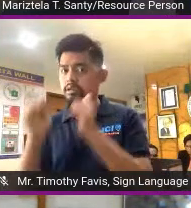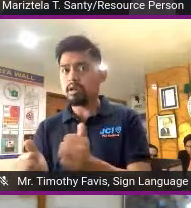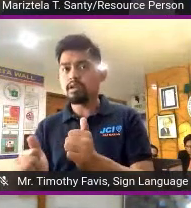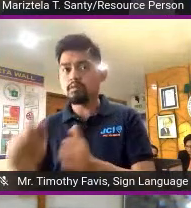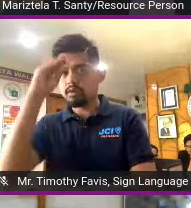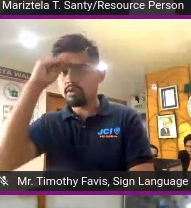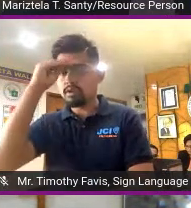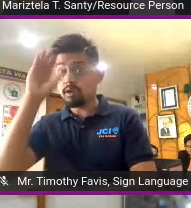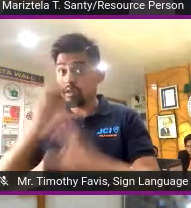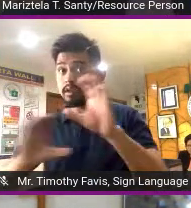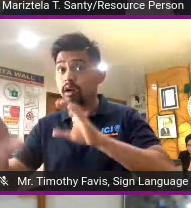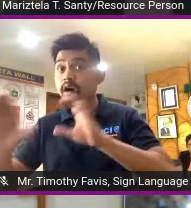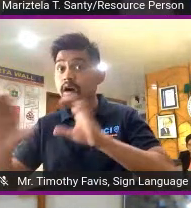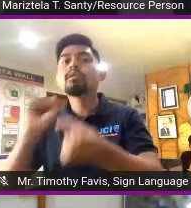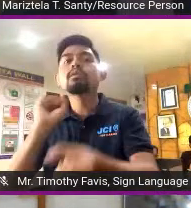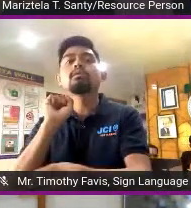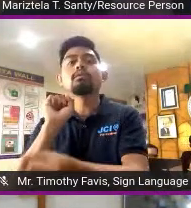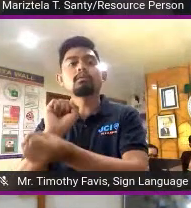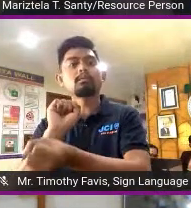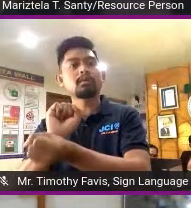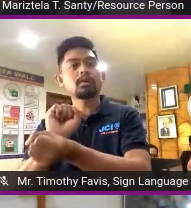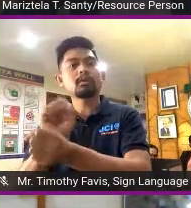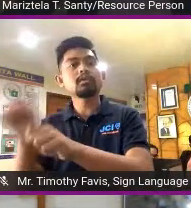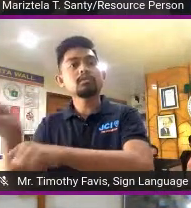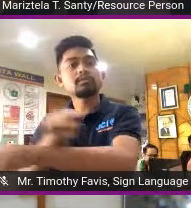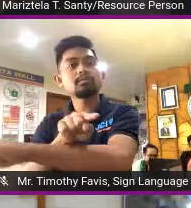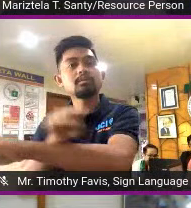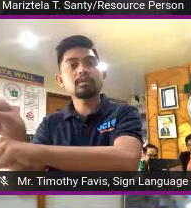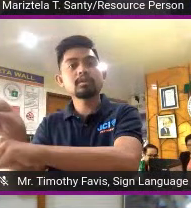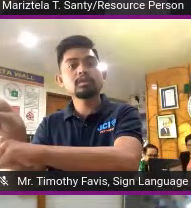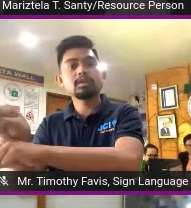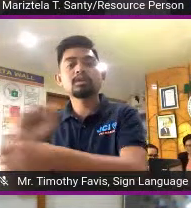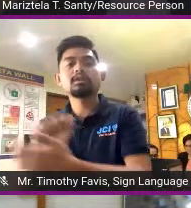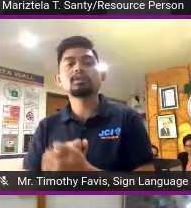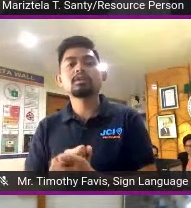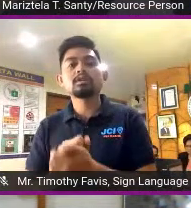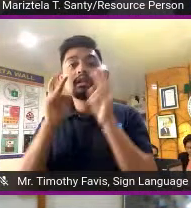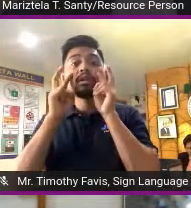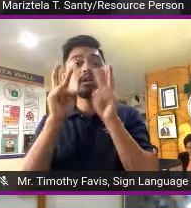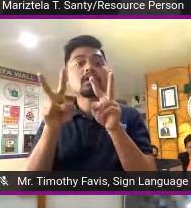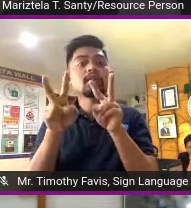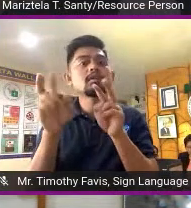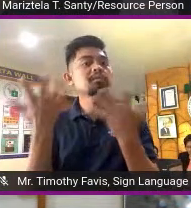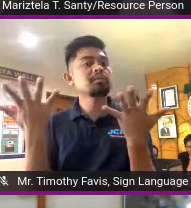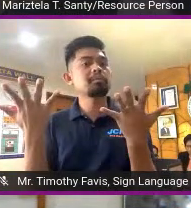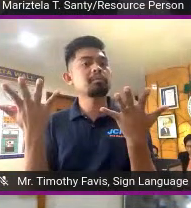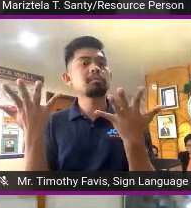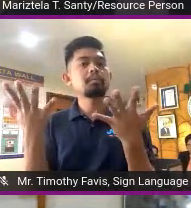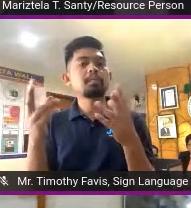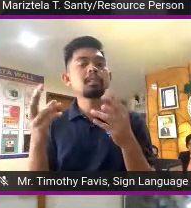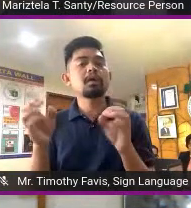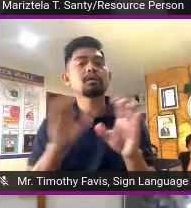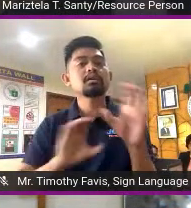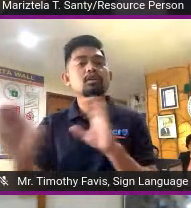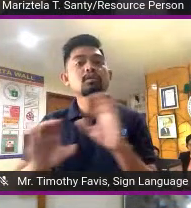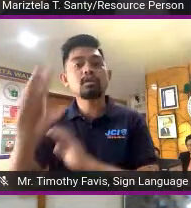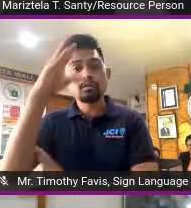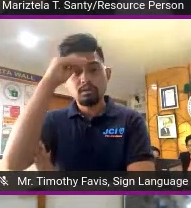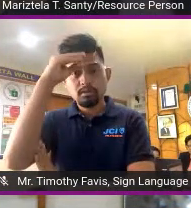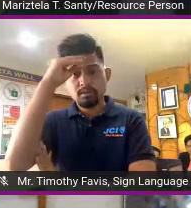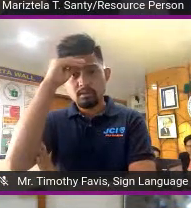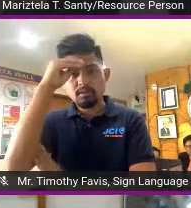gawin ng lalaking mga gawain ito, lalo na po na nakikita na walang ginagawa yung lalaki.